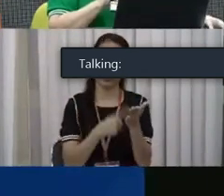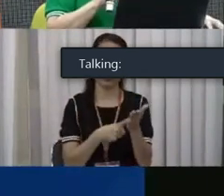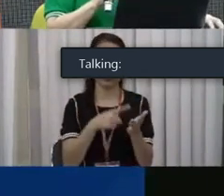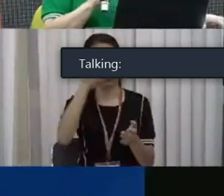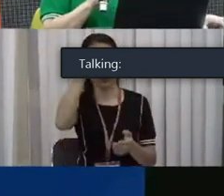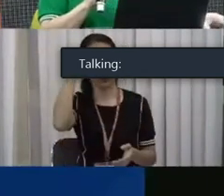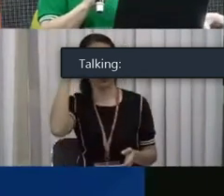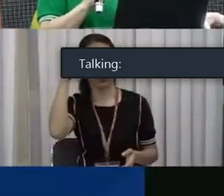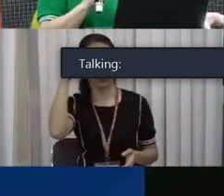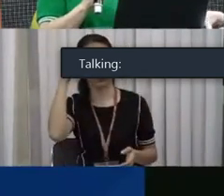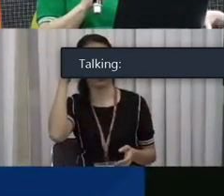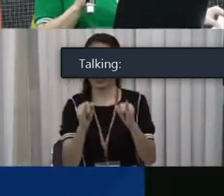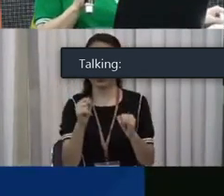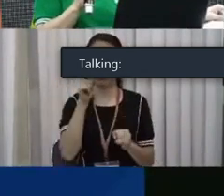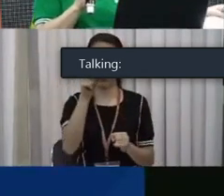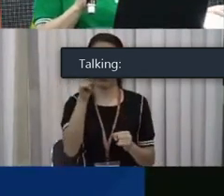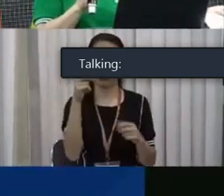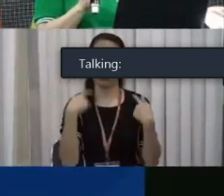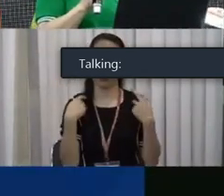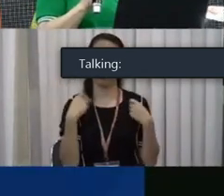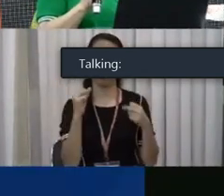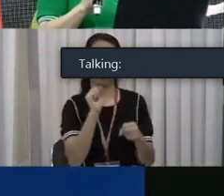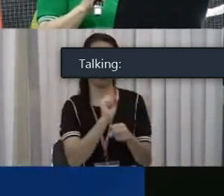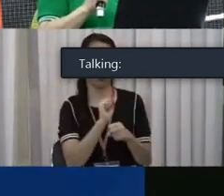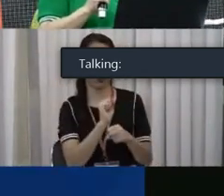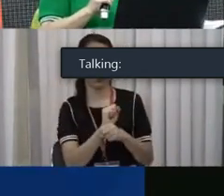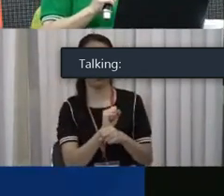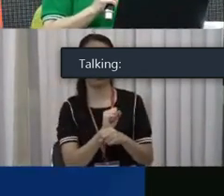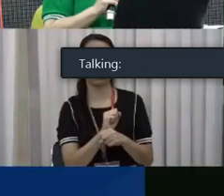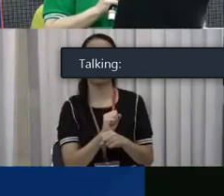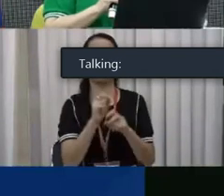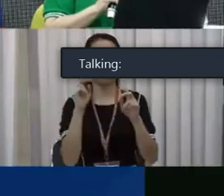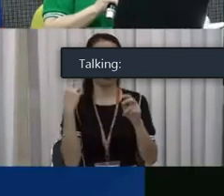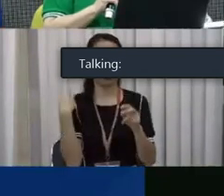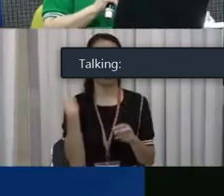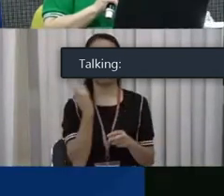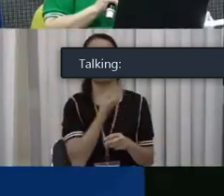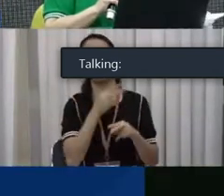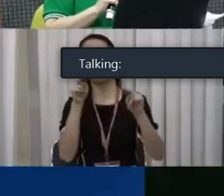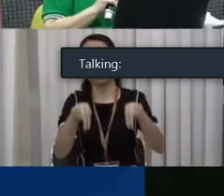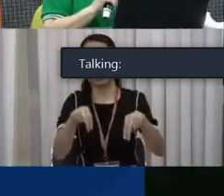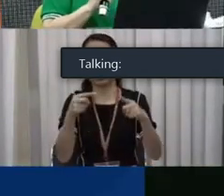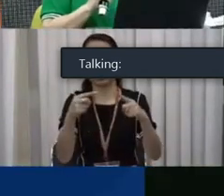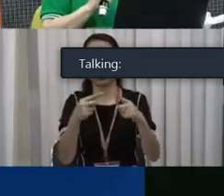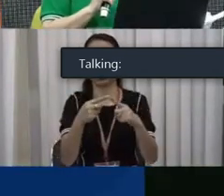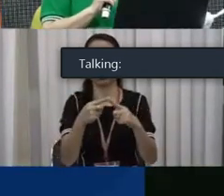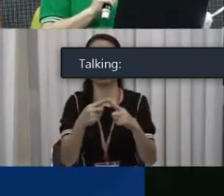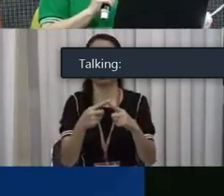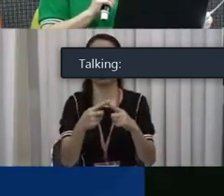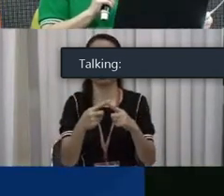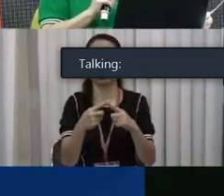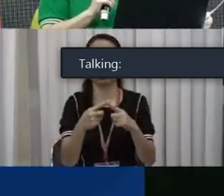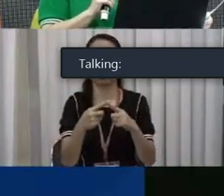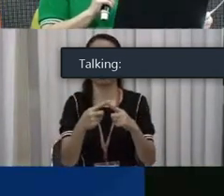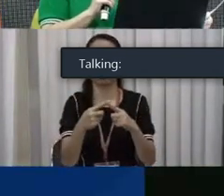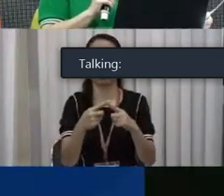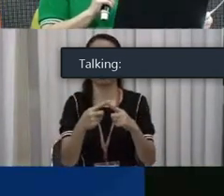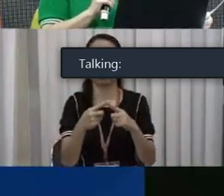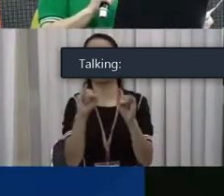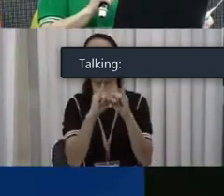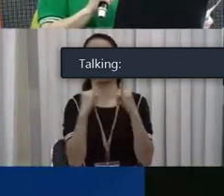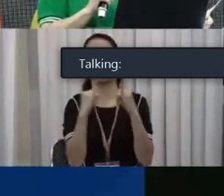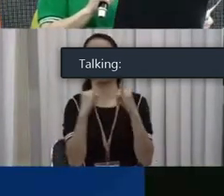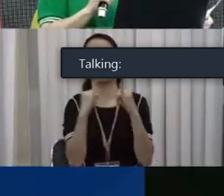tungod kay og manarbaho na ta, usapod sa importante kaayo gyud nga andamo nato ang ato